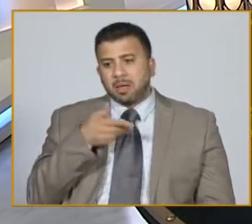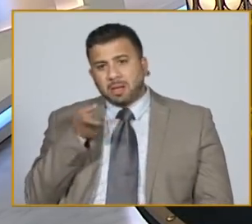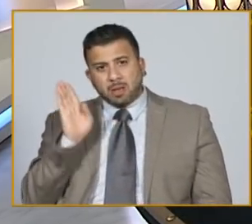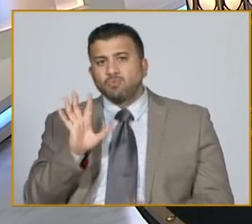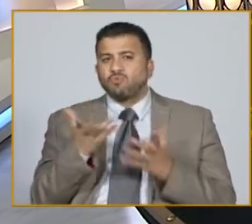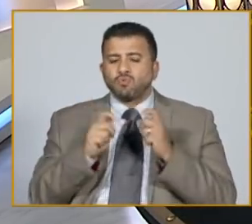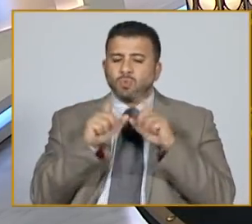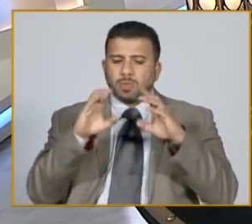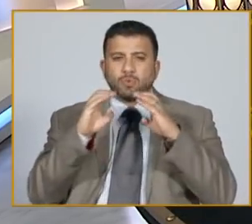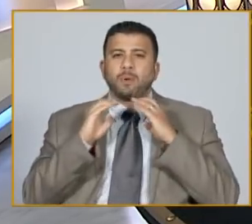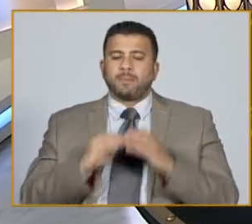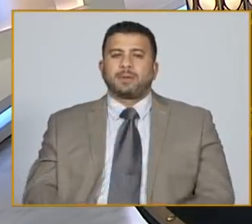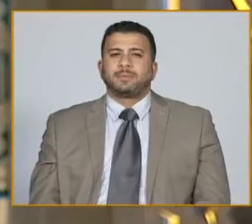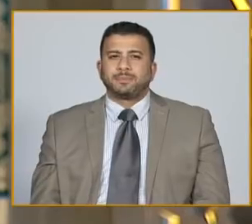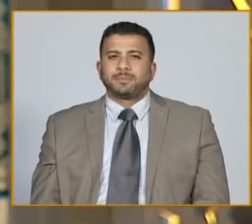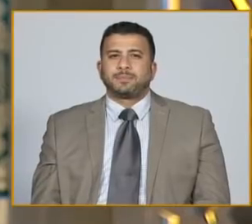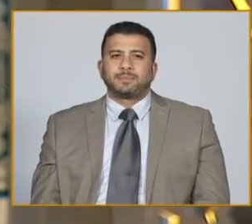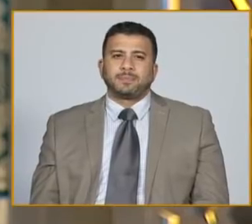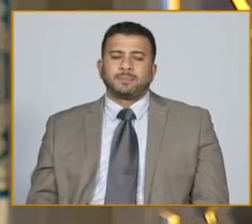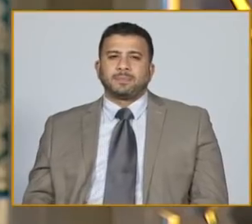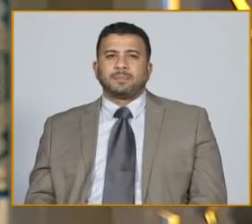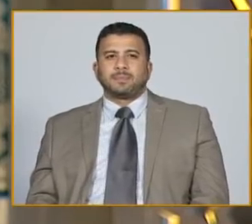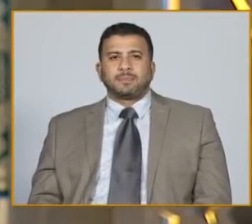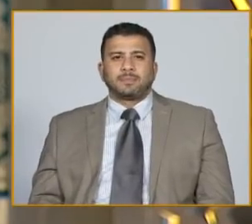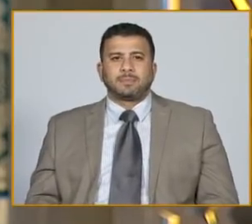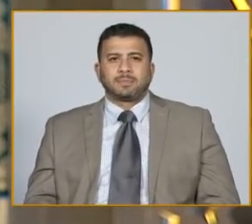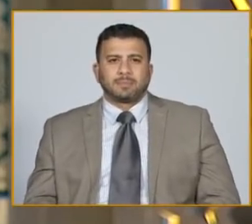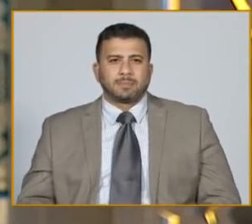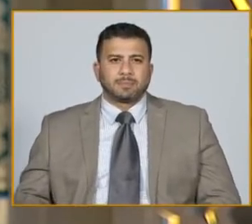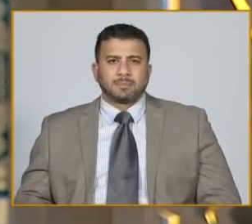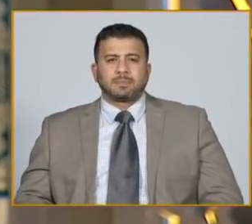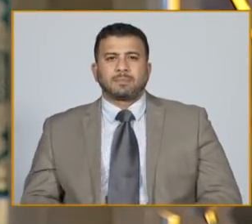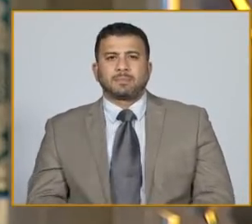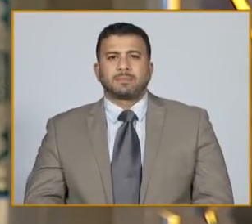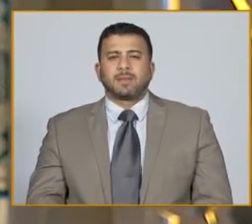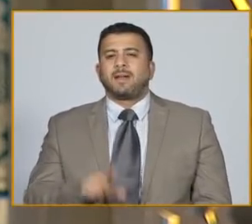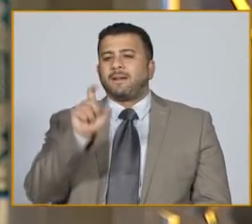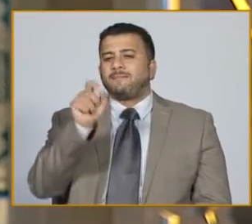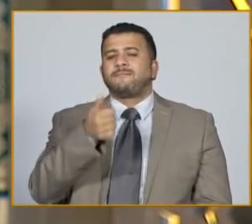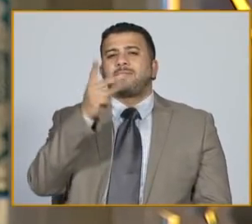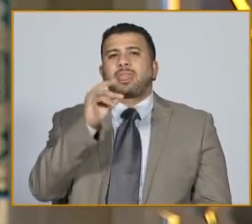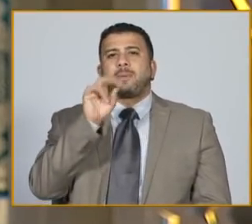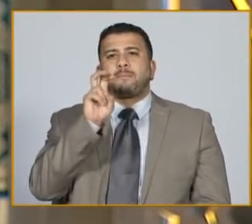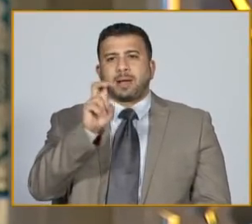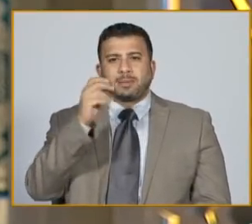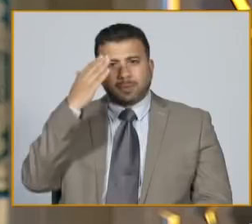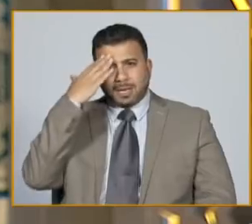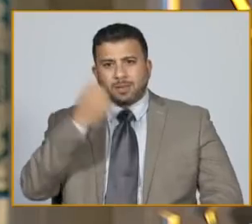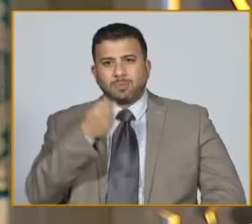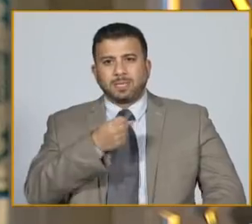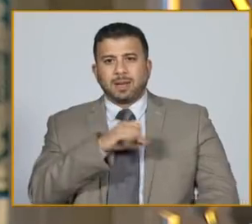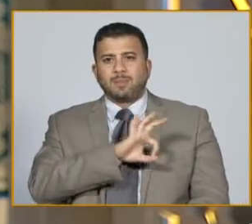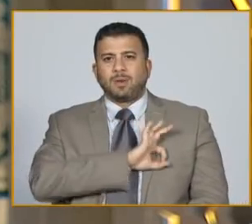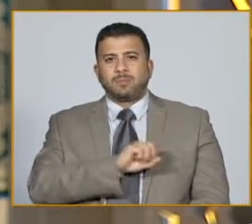فاطمة. أيوة. السلام عليكم يا شيخ. عليكم السلام. عندي سؤال. تفضلي.